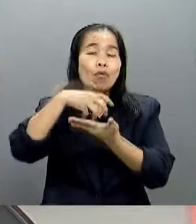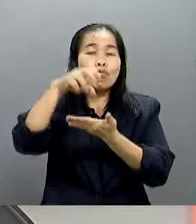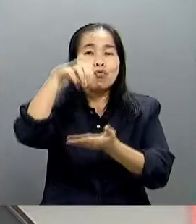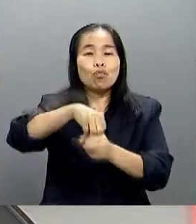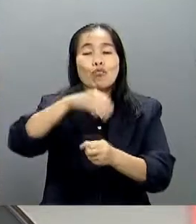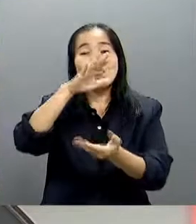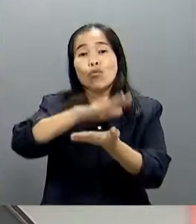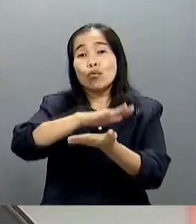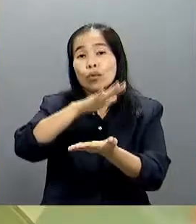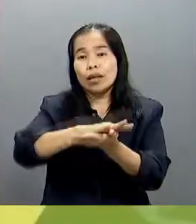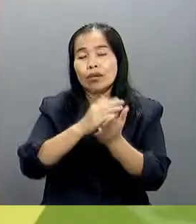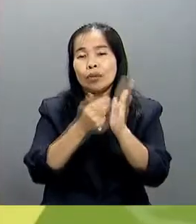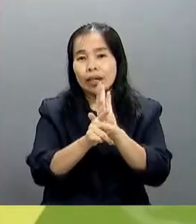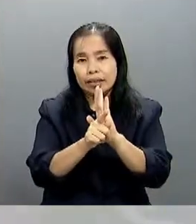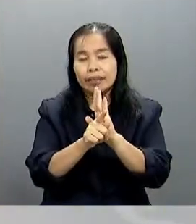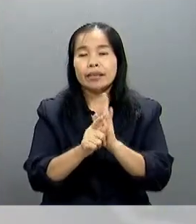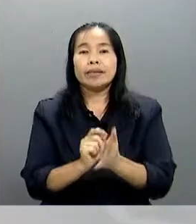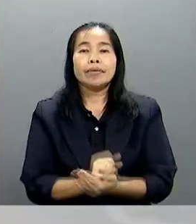หวัดขอนแก่นค่ะ